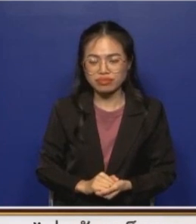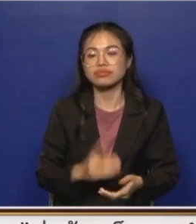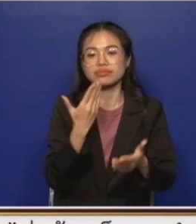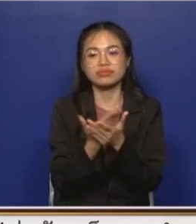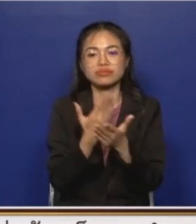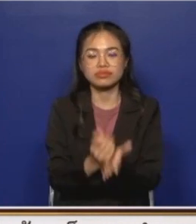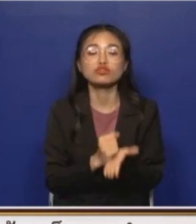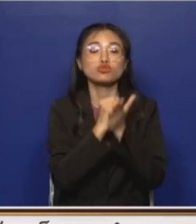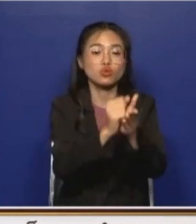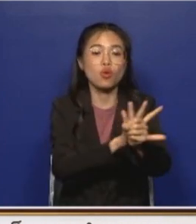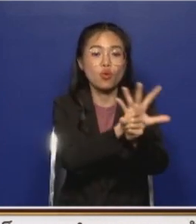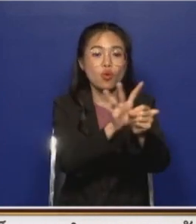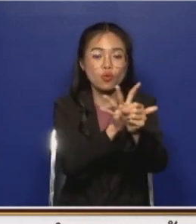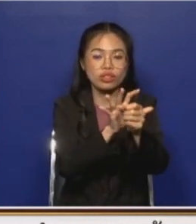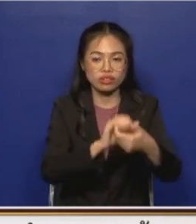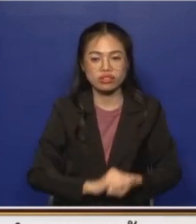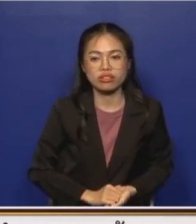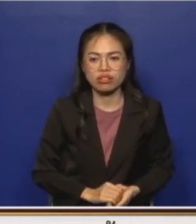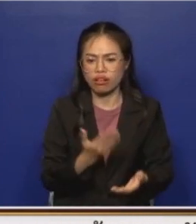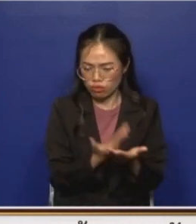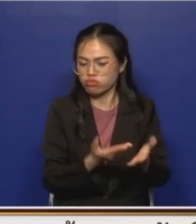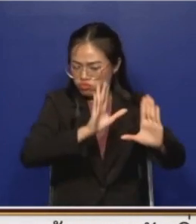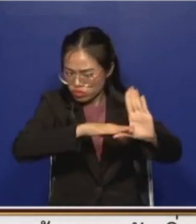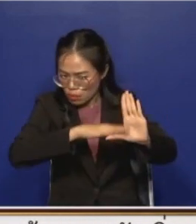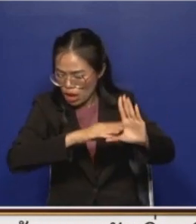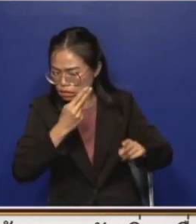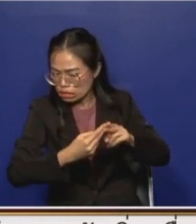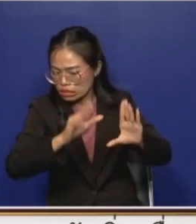ไหร่ฮะ96,000 บาท